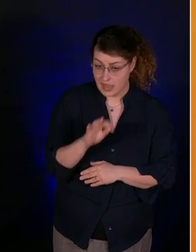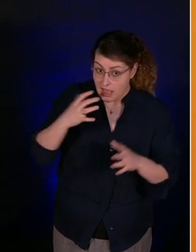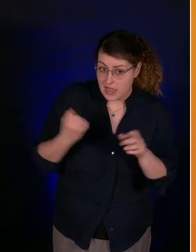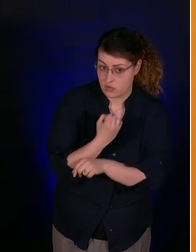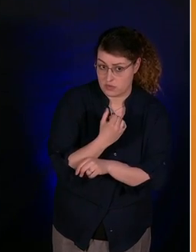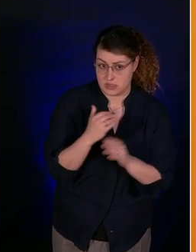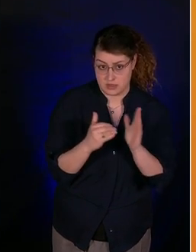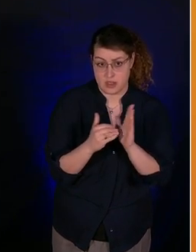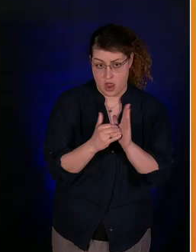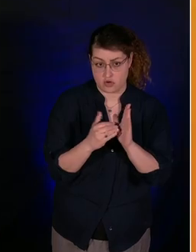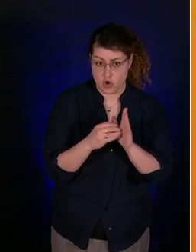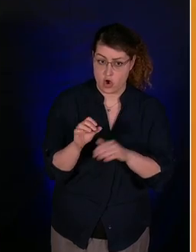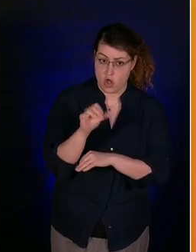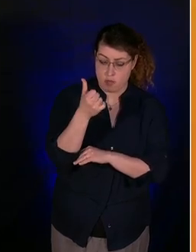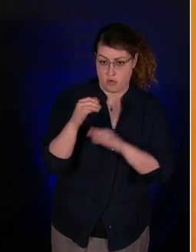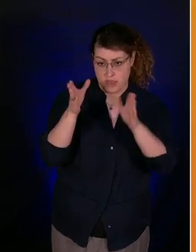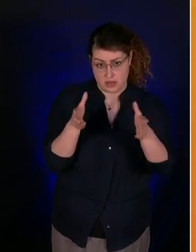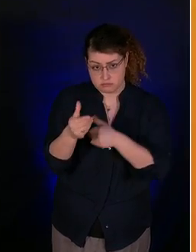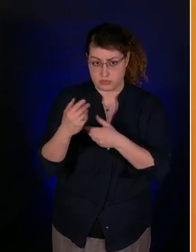organisation syndicale dans la fonction publique.